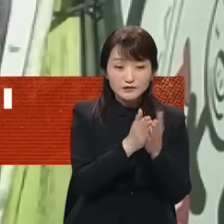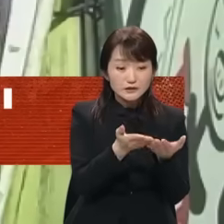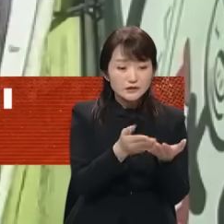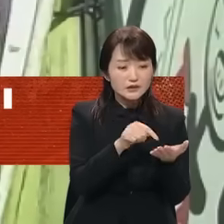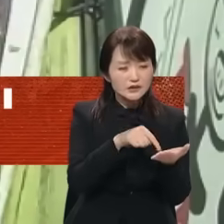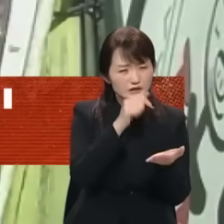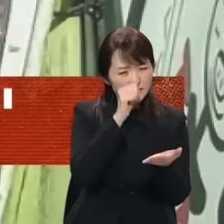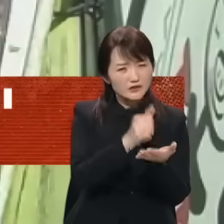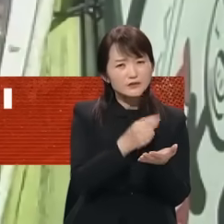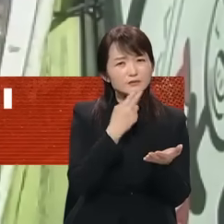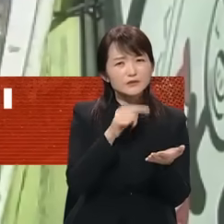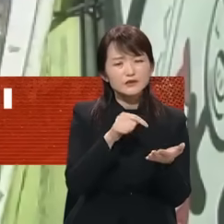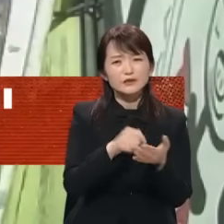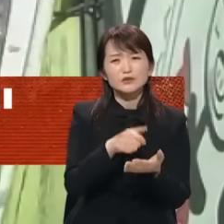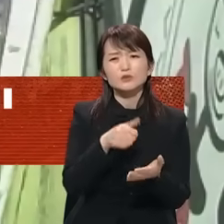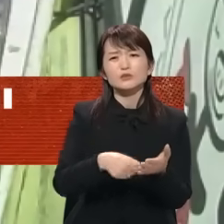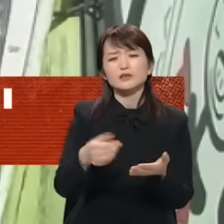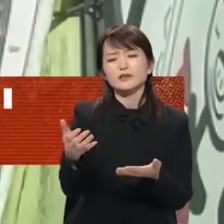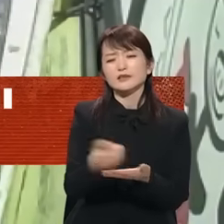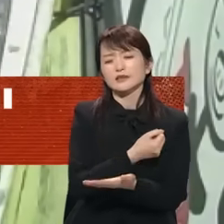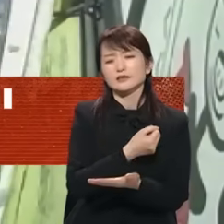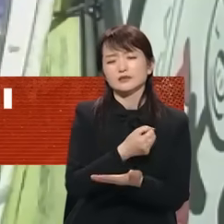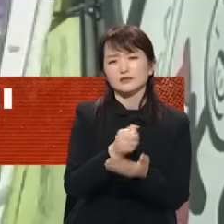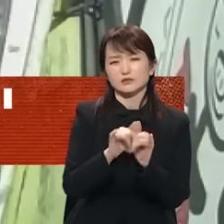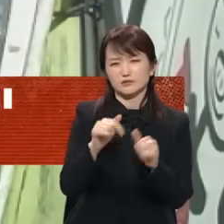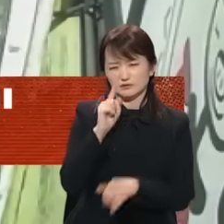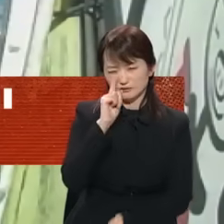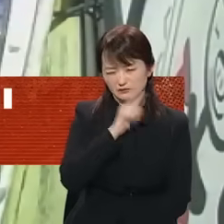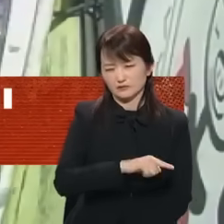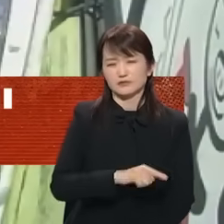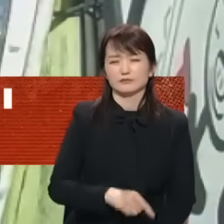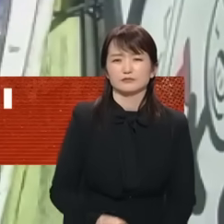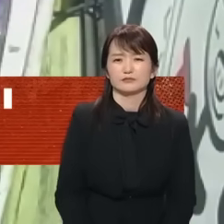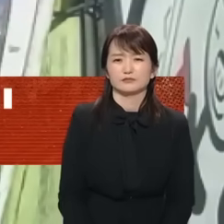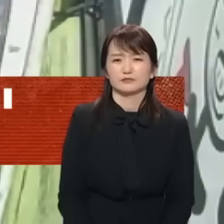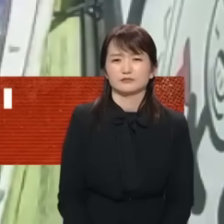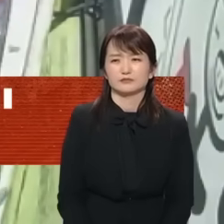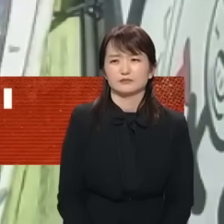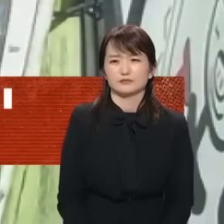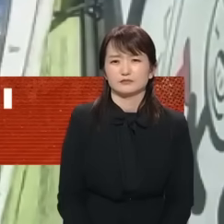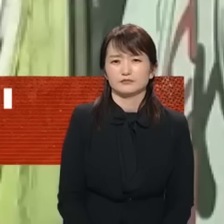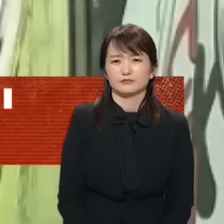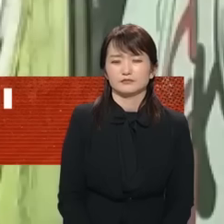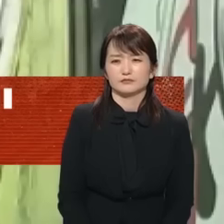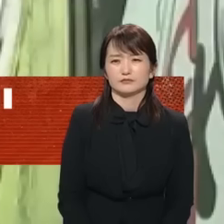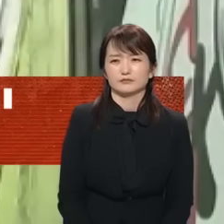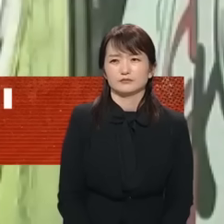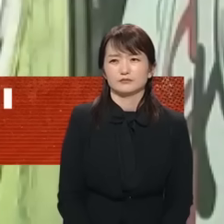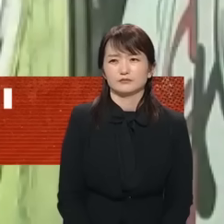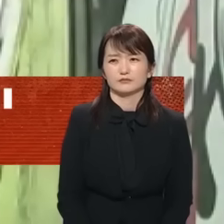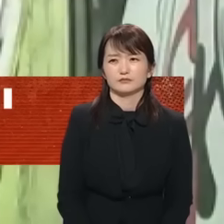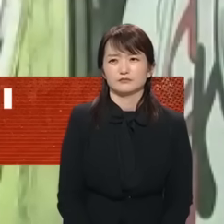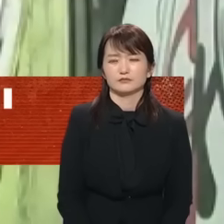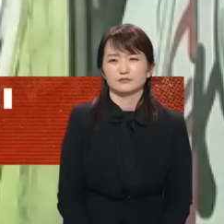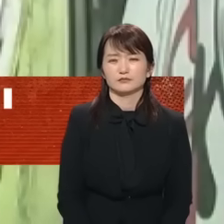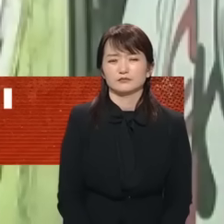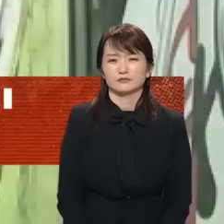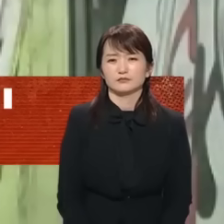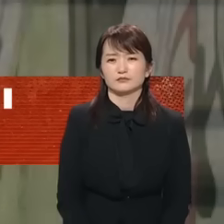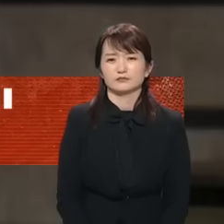없는데 그걸 가져가는 인간들이 나쁜 인간들이 있는 것이고요 아까 저는 이거하고 뭐 하고 이게 오버랩이